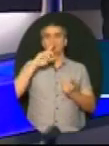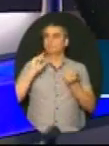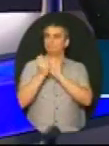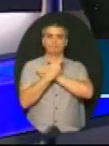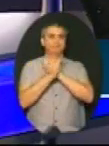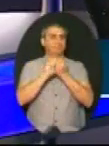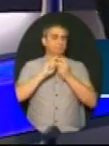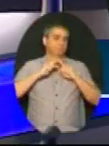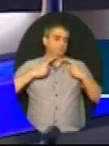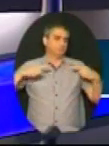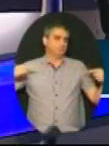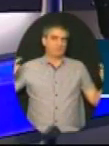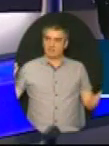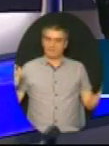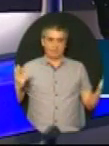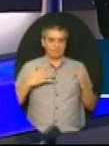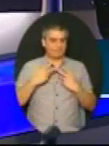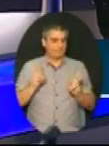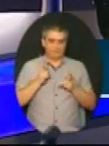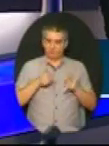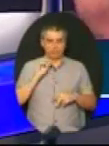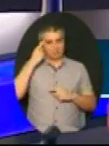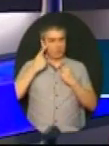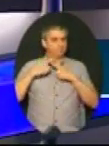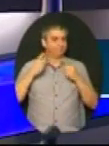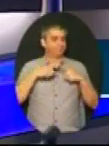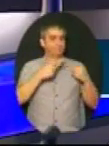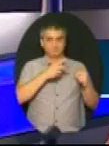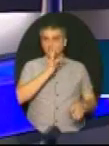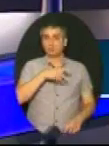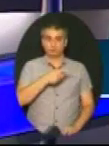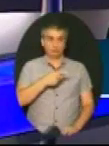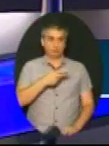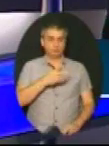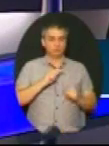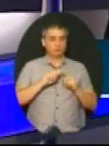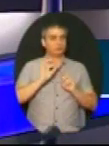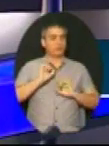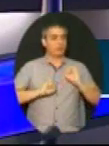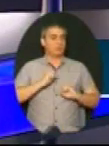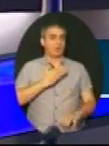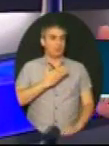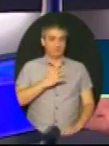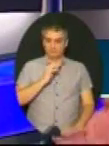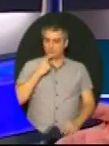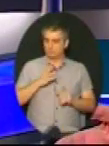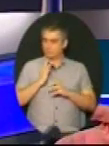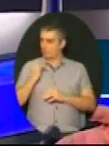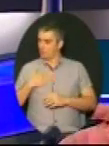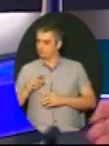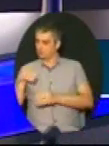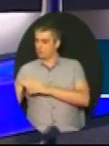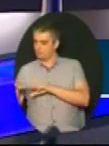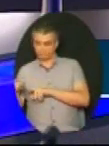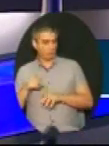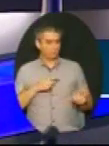שם מגוון בלתי אפשרי של דעות. יש לה גם סוג של התנהלות שאם רגל אחת כן רוצה להיות